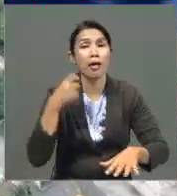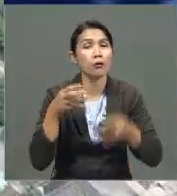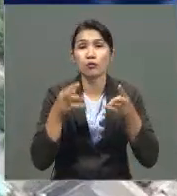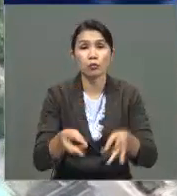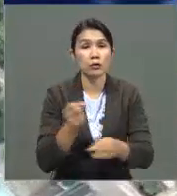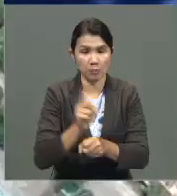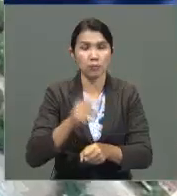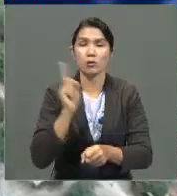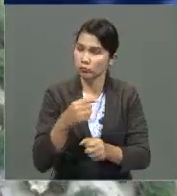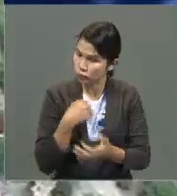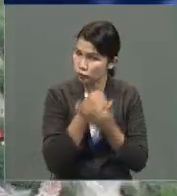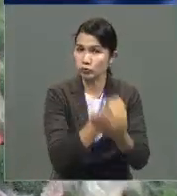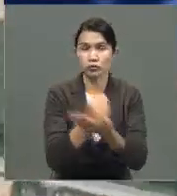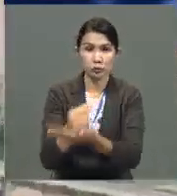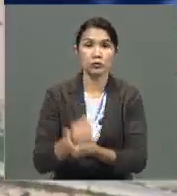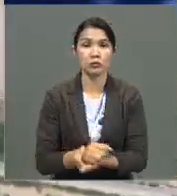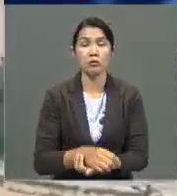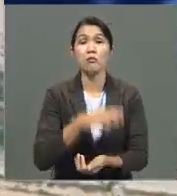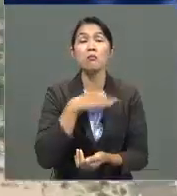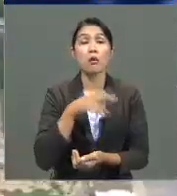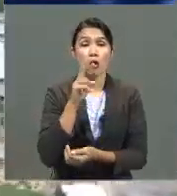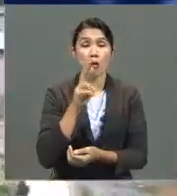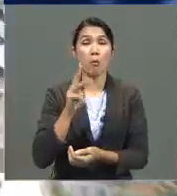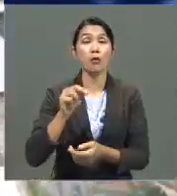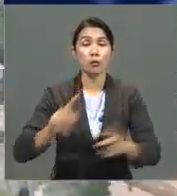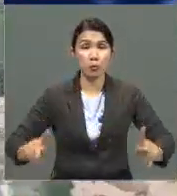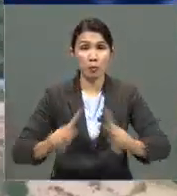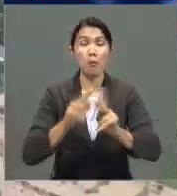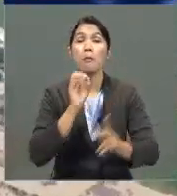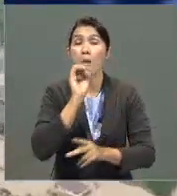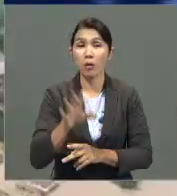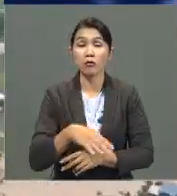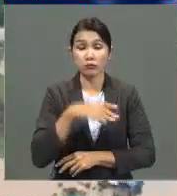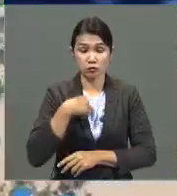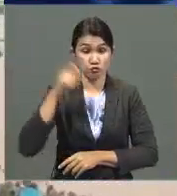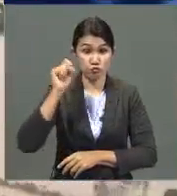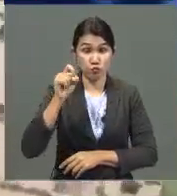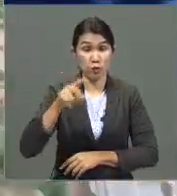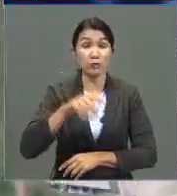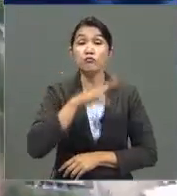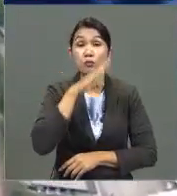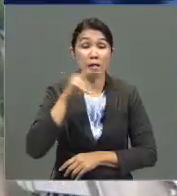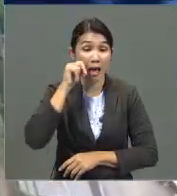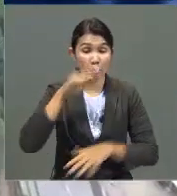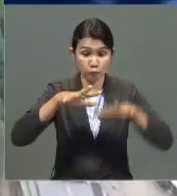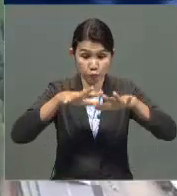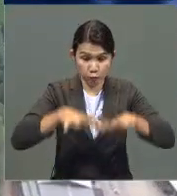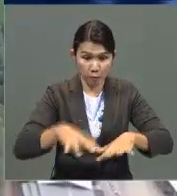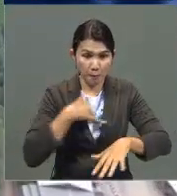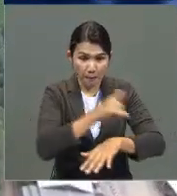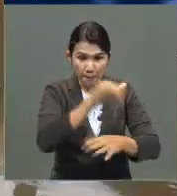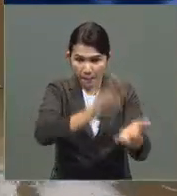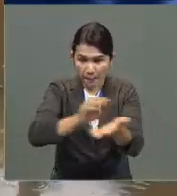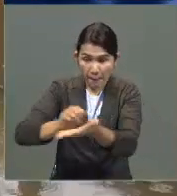การเข้าไปนะคะคือหลังจากน้ำลดท่านรัฐมนตรีบอกว่าสิ่งที่เจ้าหน้าที่จะต้องลงไปทำก็คือเร่งเข้าไปสำรวจความเสียหายเพื่อจะรวบรวม